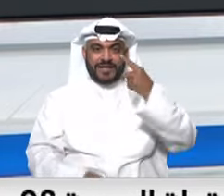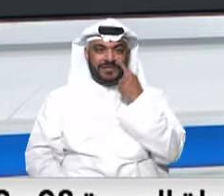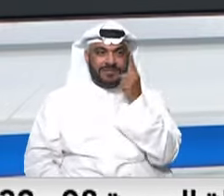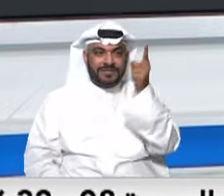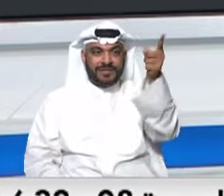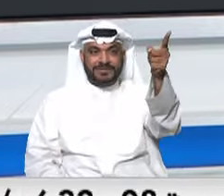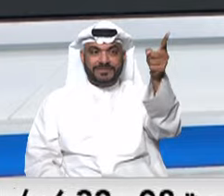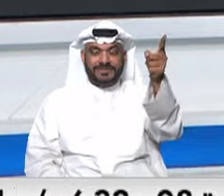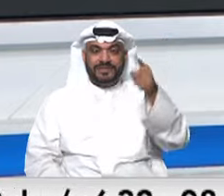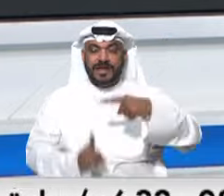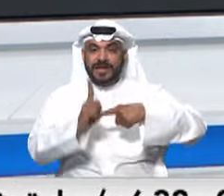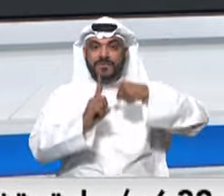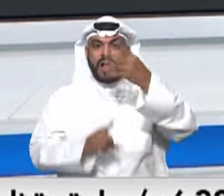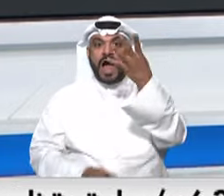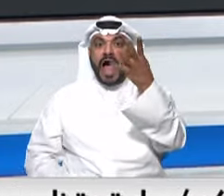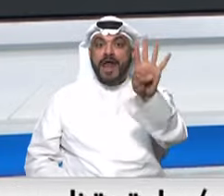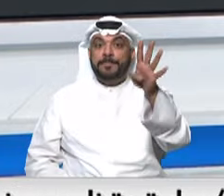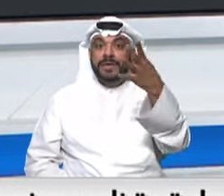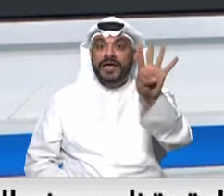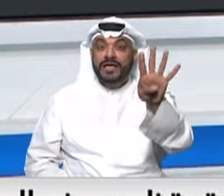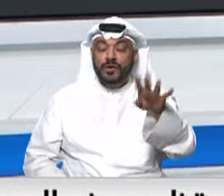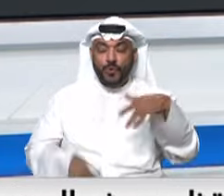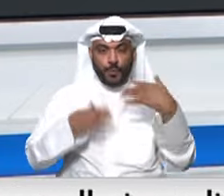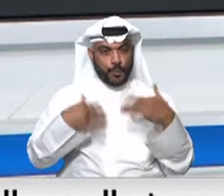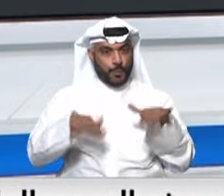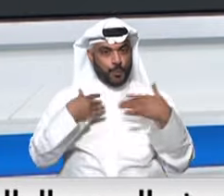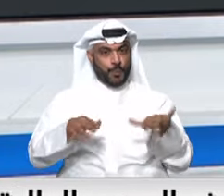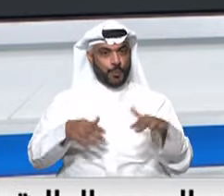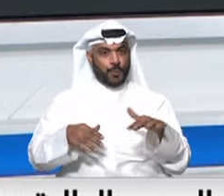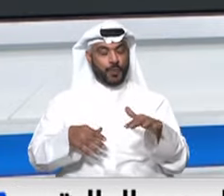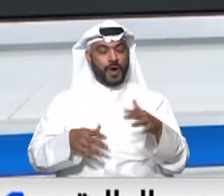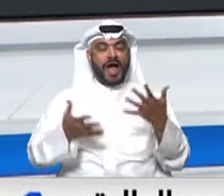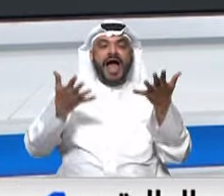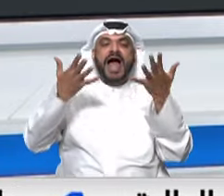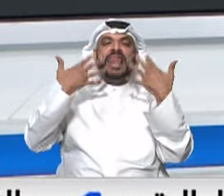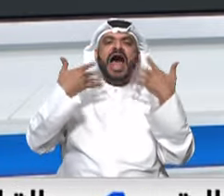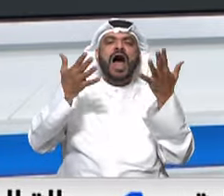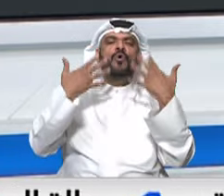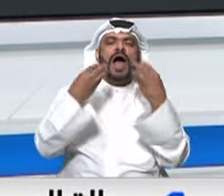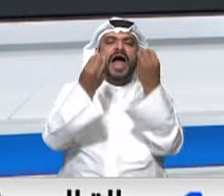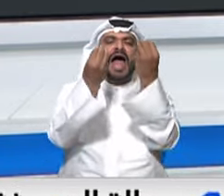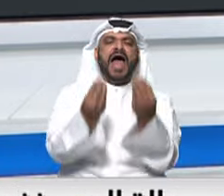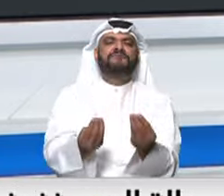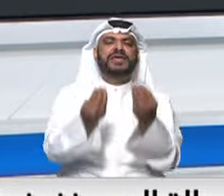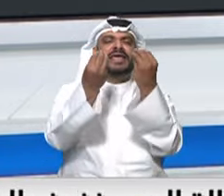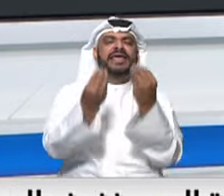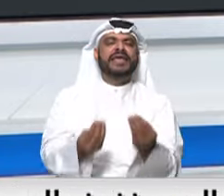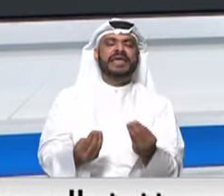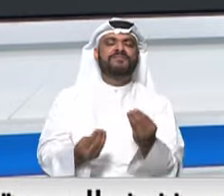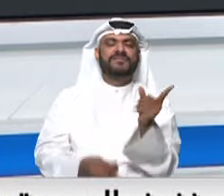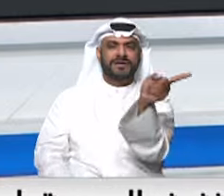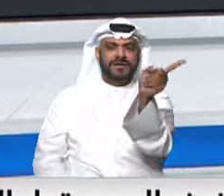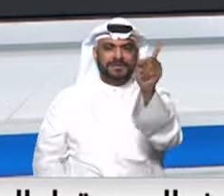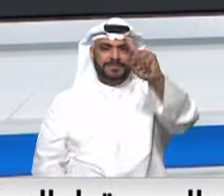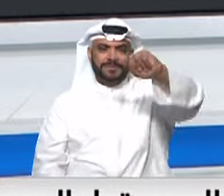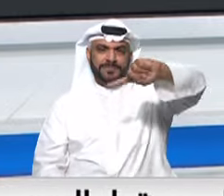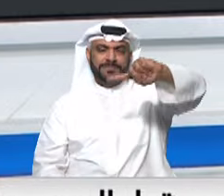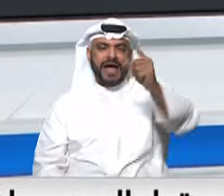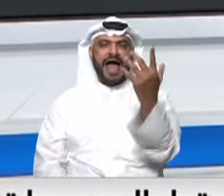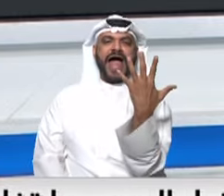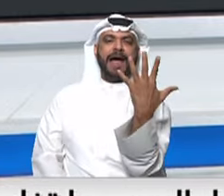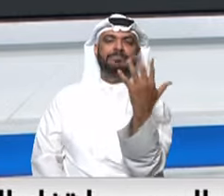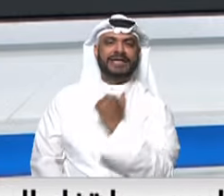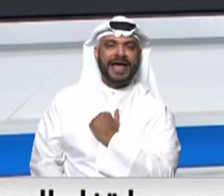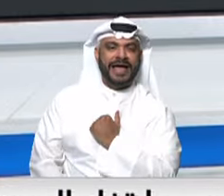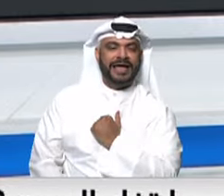شمالية غربية إلى متقلبة الاتجاه، خفيفة السرعة 5 كيلومتر في الساعة. درجة الحرارة الحالية في مدينة الكويت